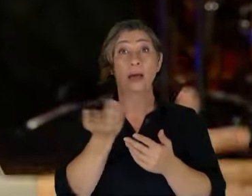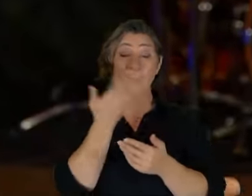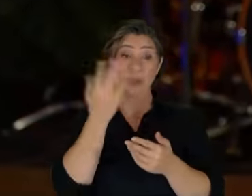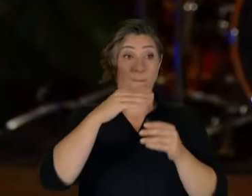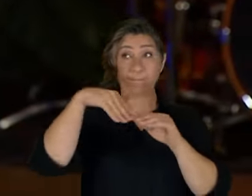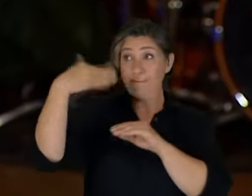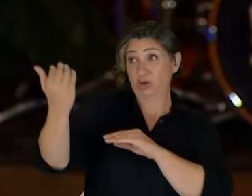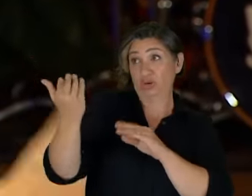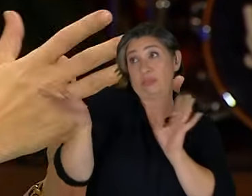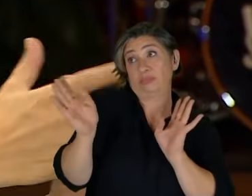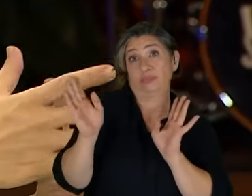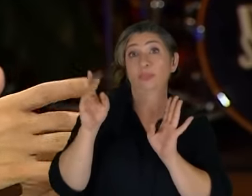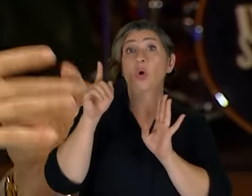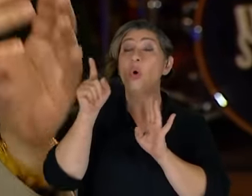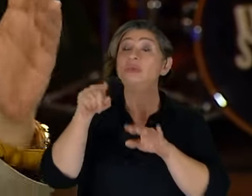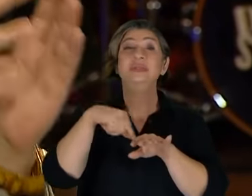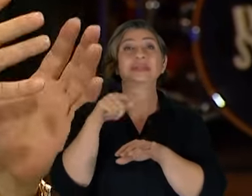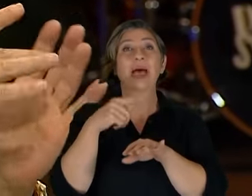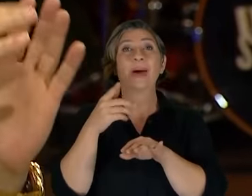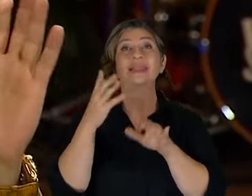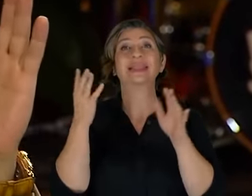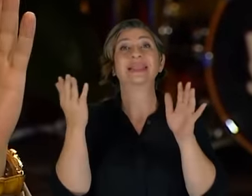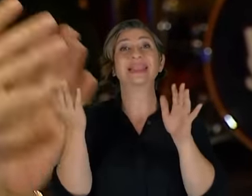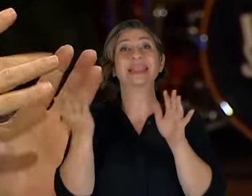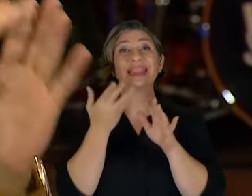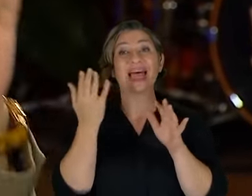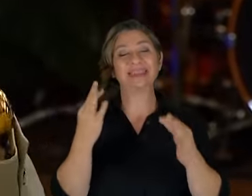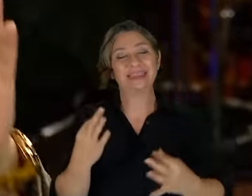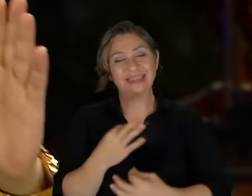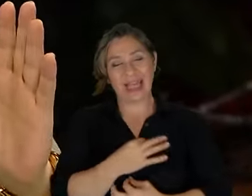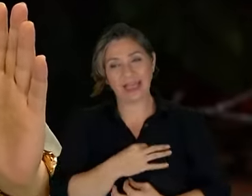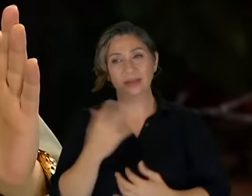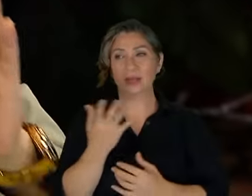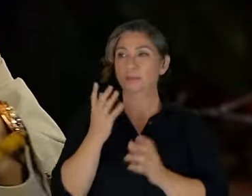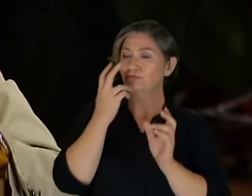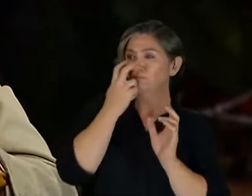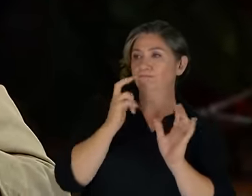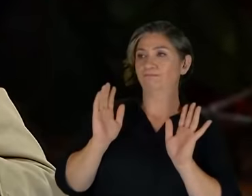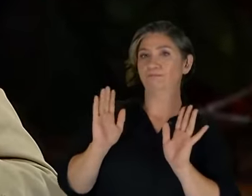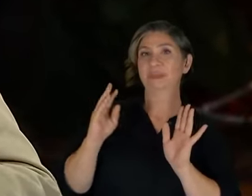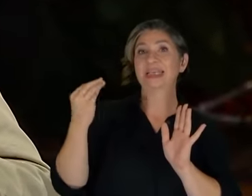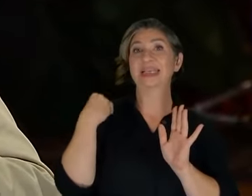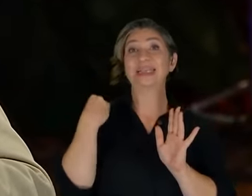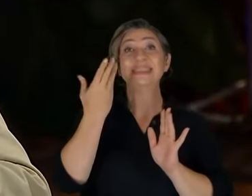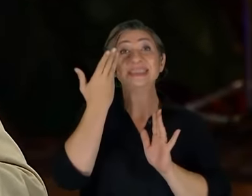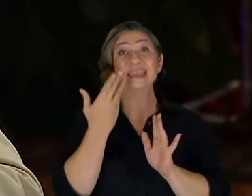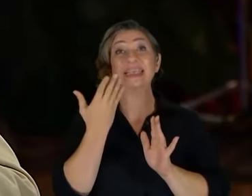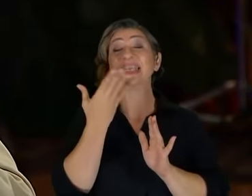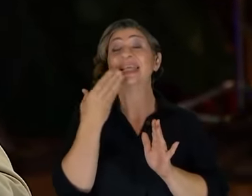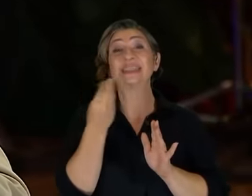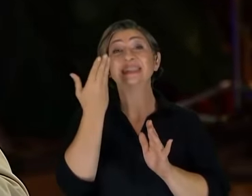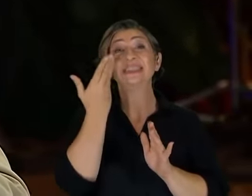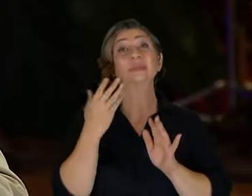olan başkalarıysa o zaman daha saygılı ve daha tutarlar. Yeni seyircimiz, yeni genç